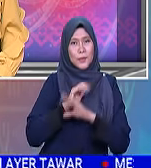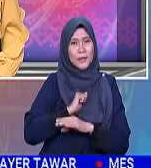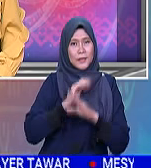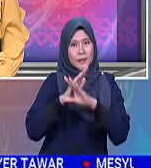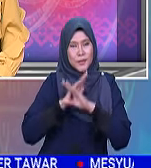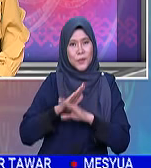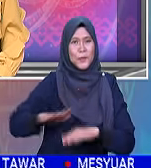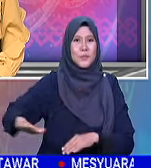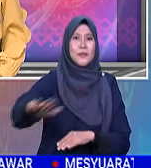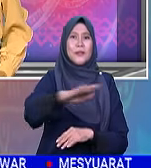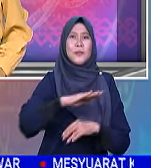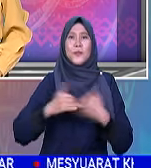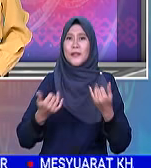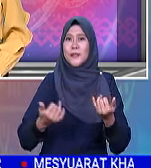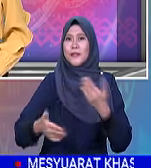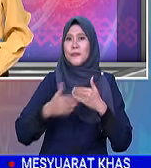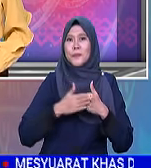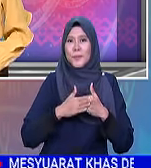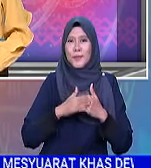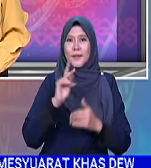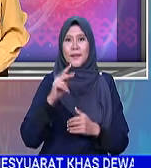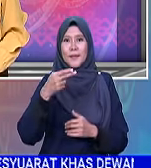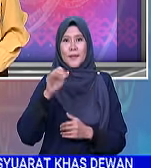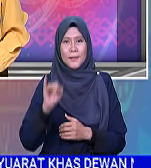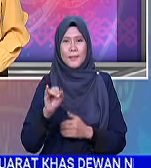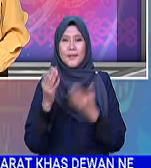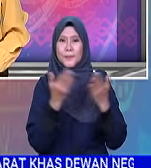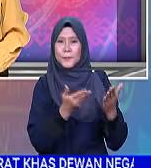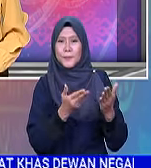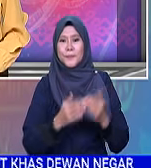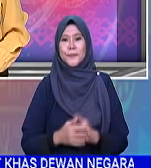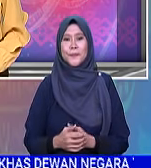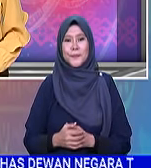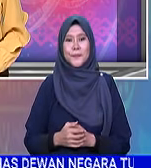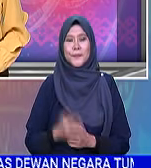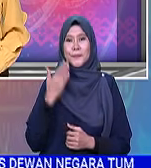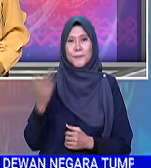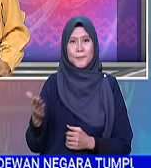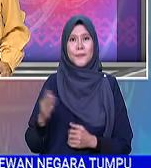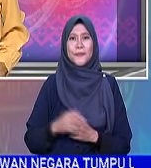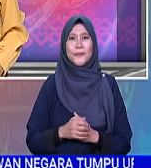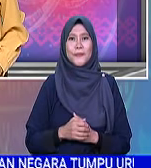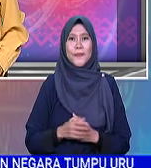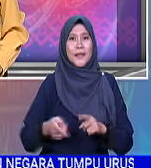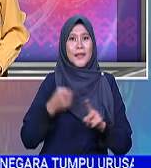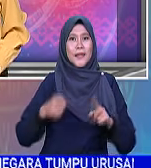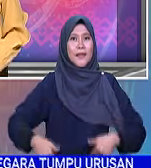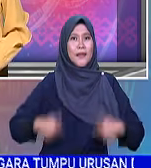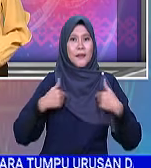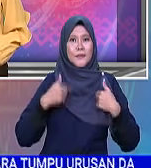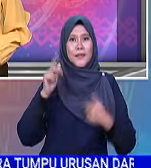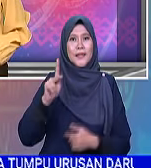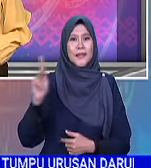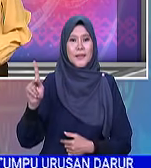diri, lindung semua. Kita kembali bersama Kai di Angkasa Puri. Silakan. Terima kasih Rita. Langsung dari kota